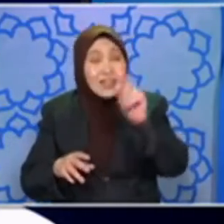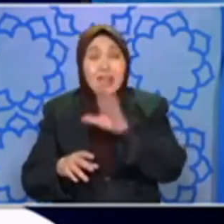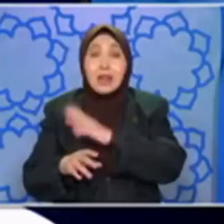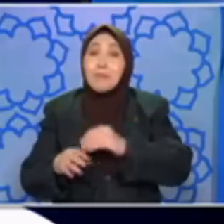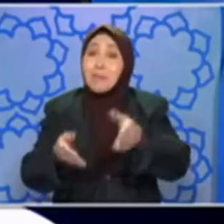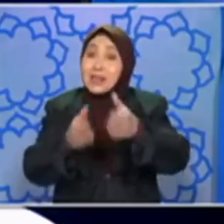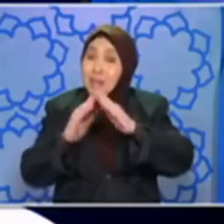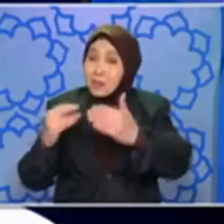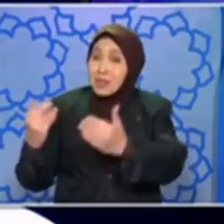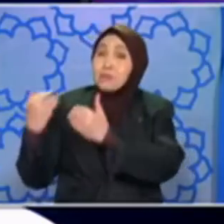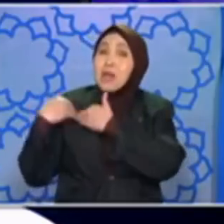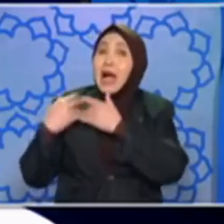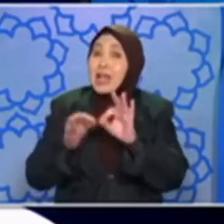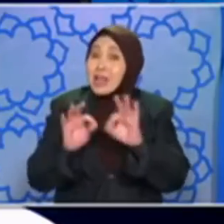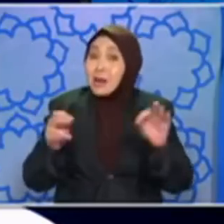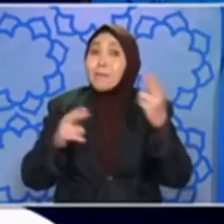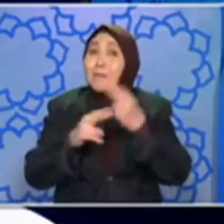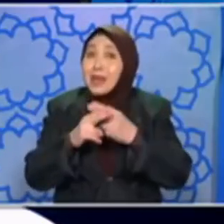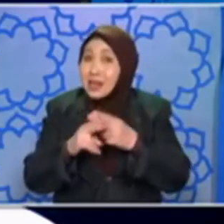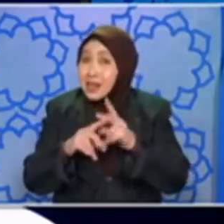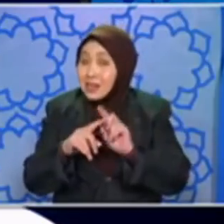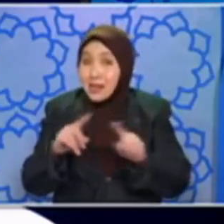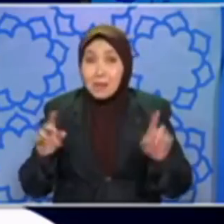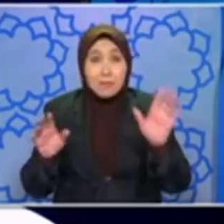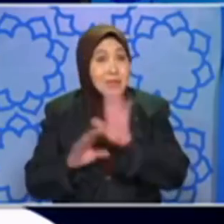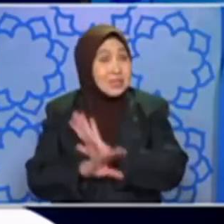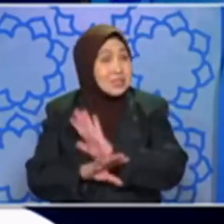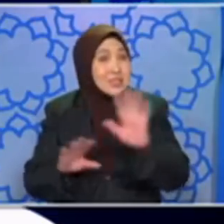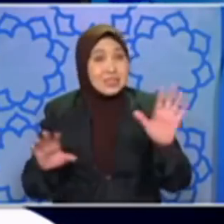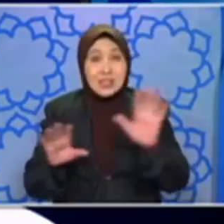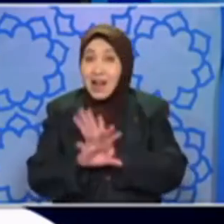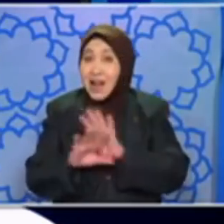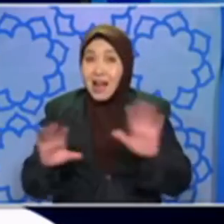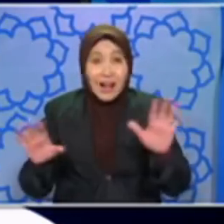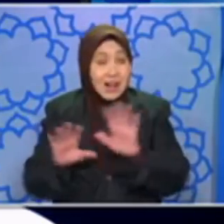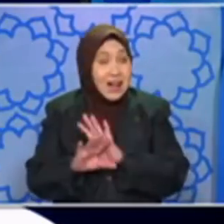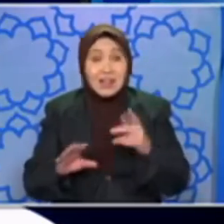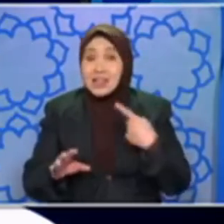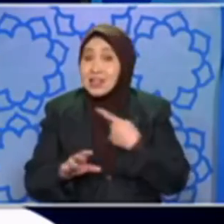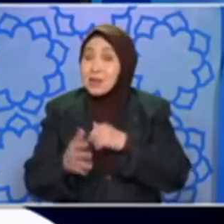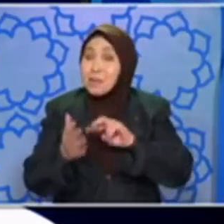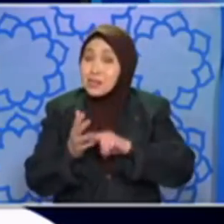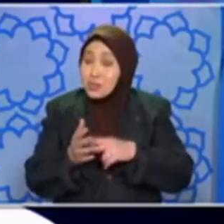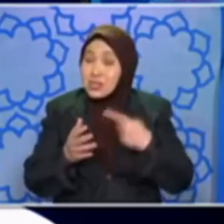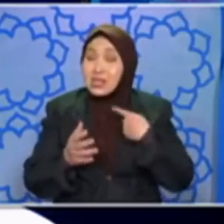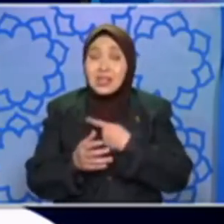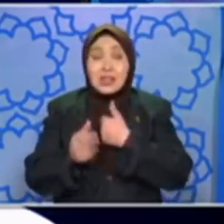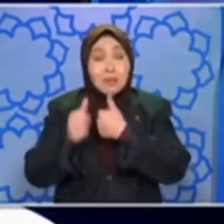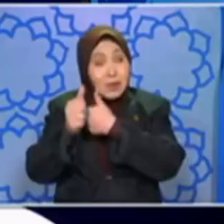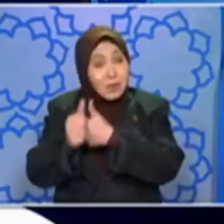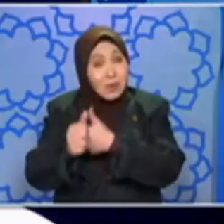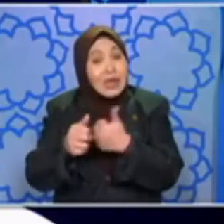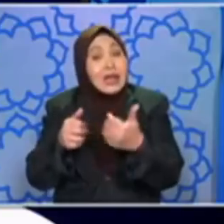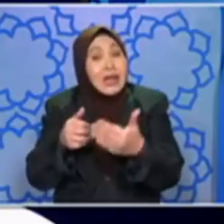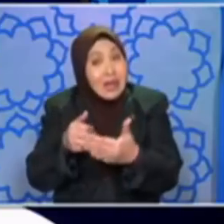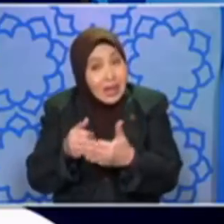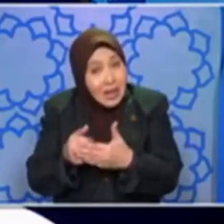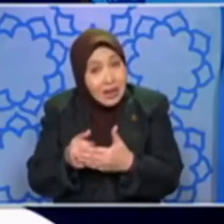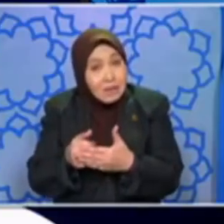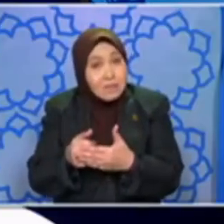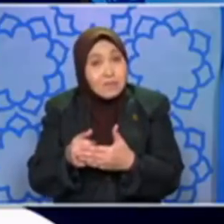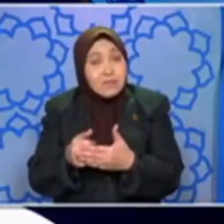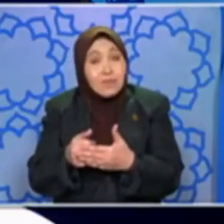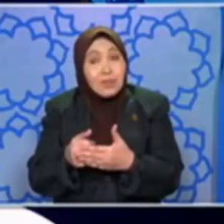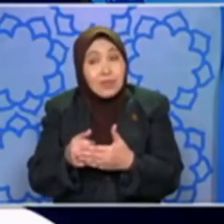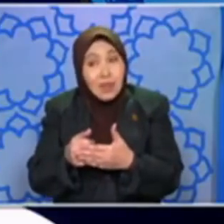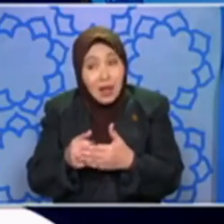ayatnya pendek tetapi Allah kata jangan taqfu, ini maksudnya kita mengikuti ya, dekat-dekat ya, dia ittiba' pun